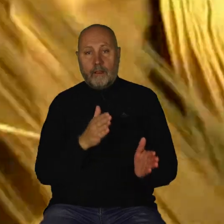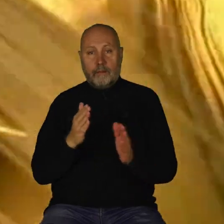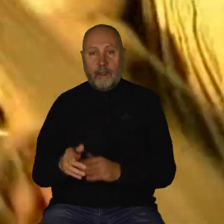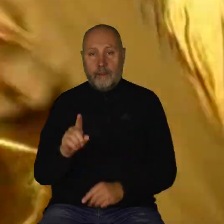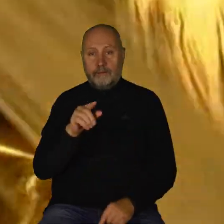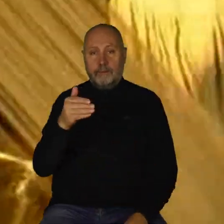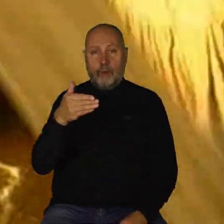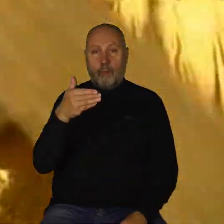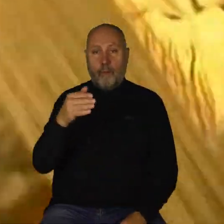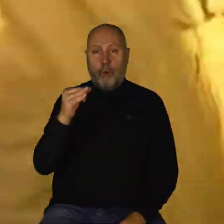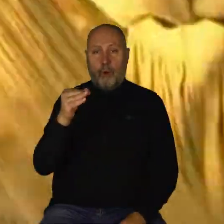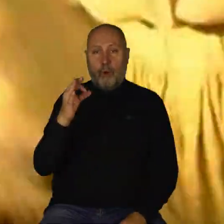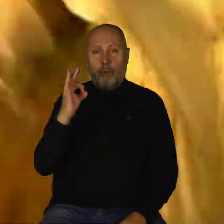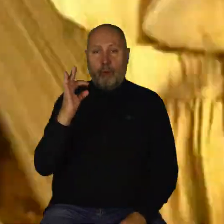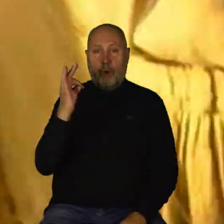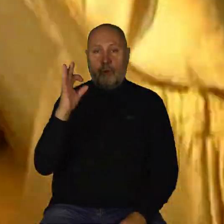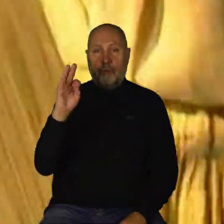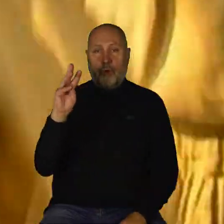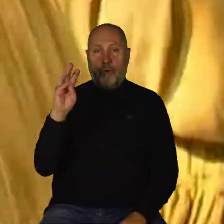dalej z motowidła